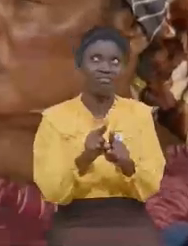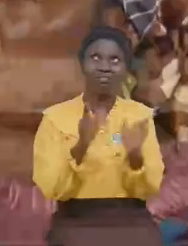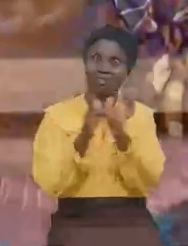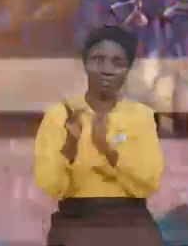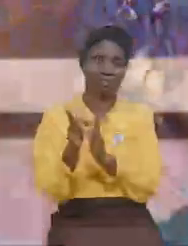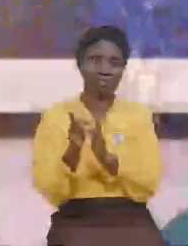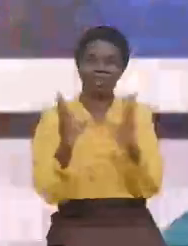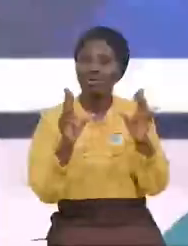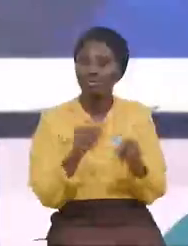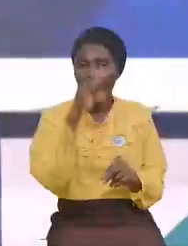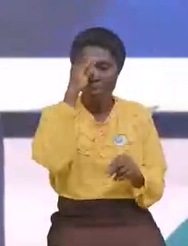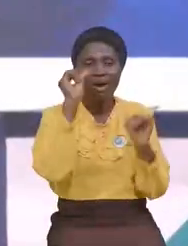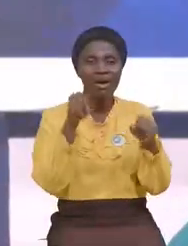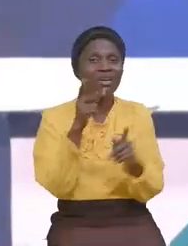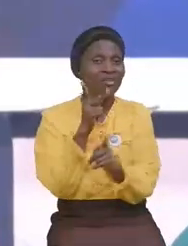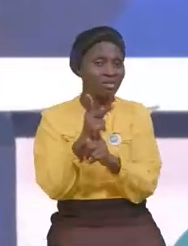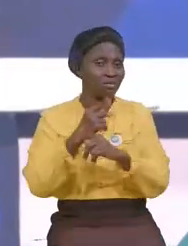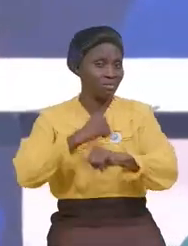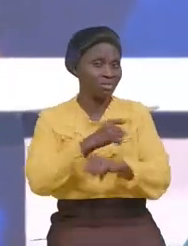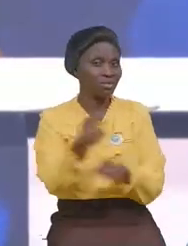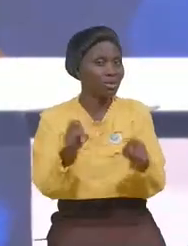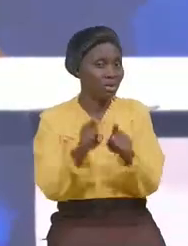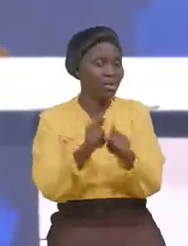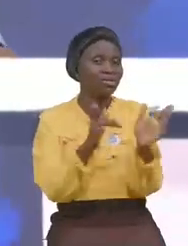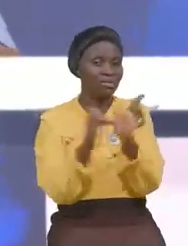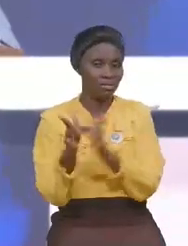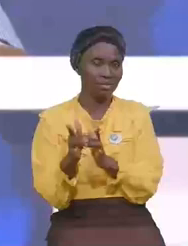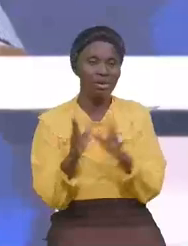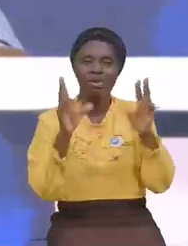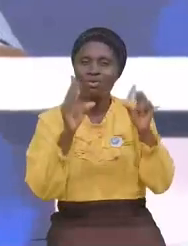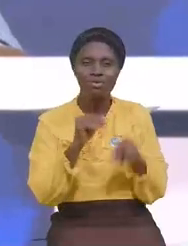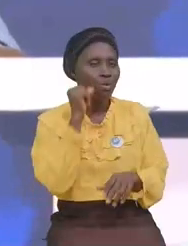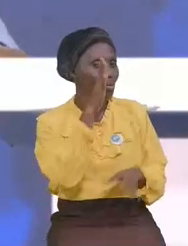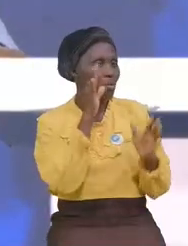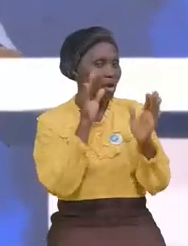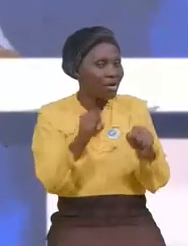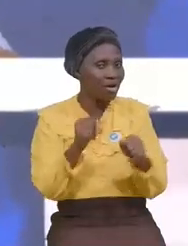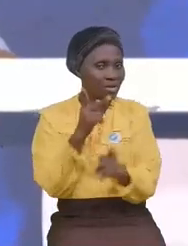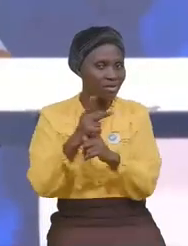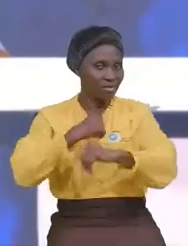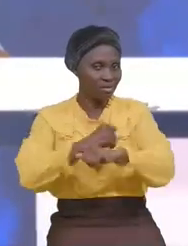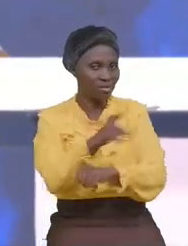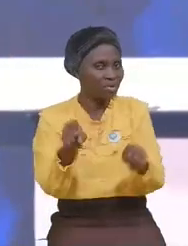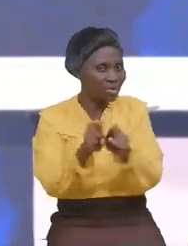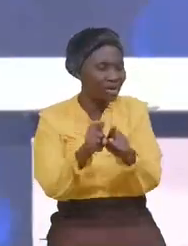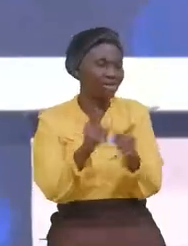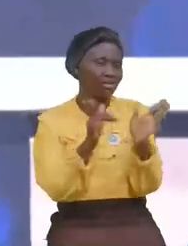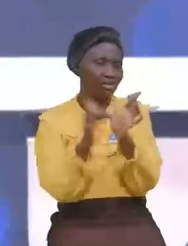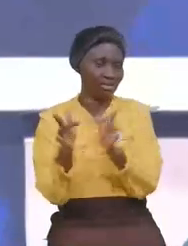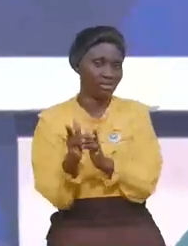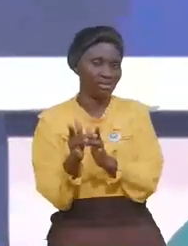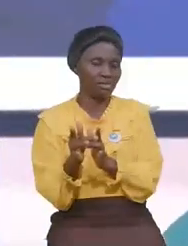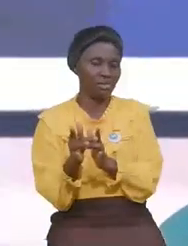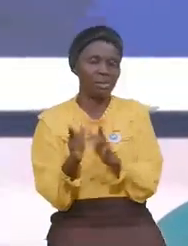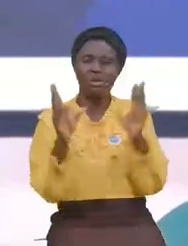Jésus. Il n'y a personne qui puisse te garder comme Jésus. Aucun homme, aucune femme ne peut te garder comme